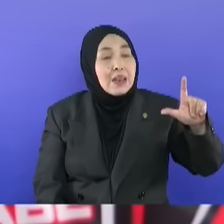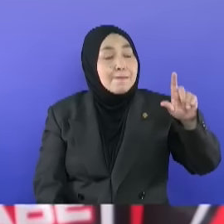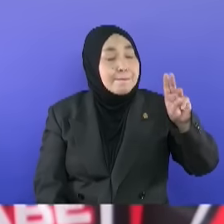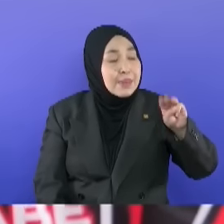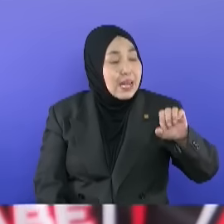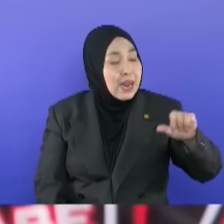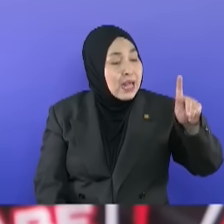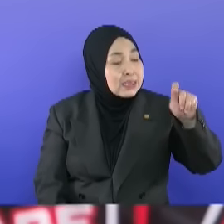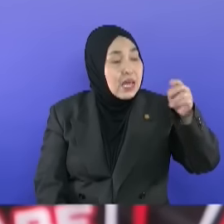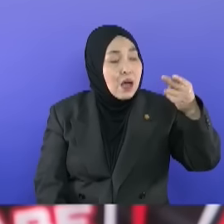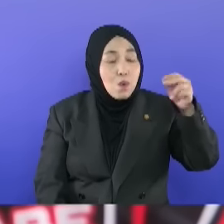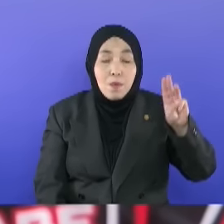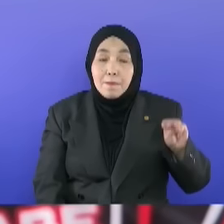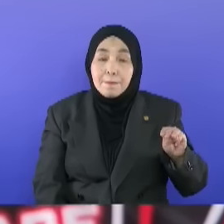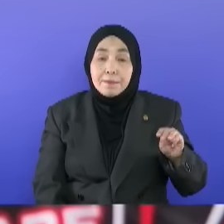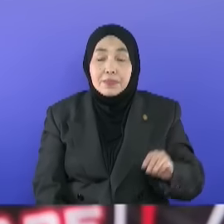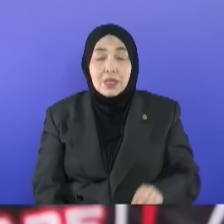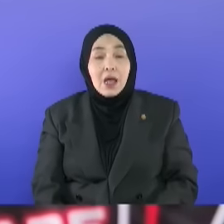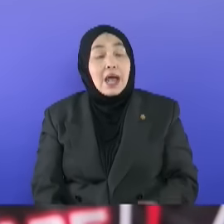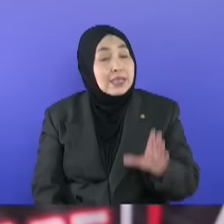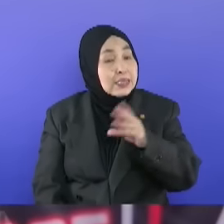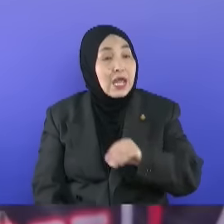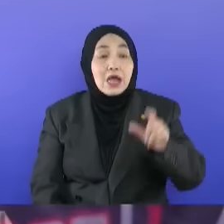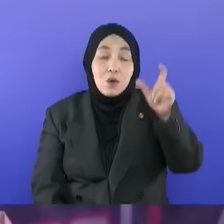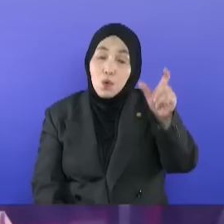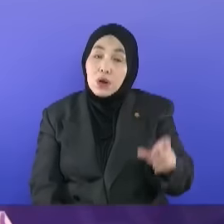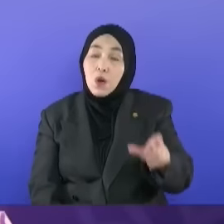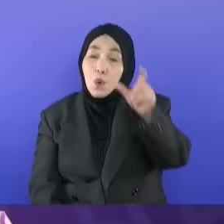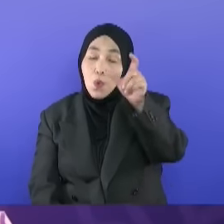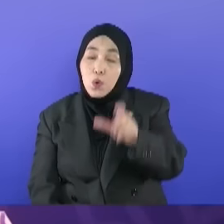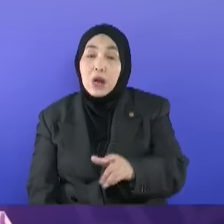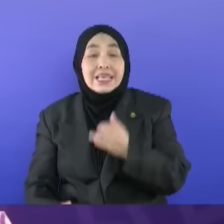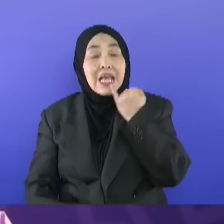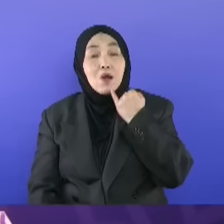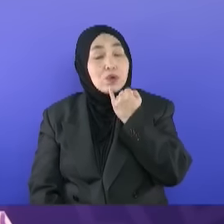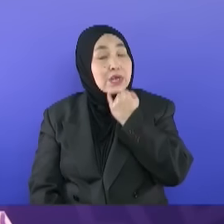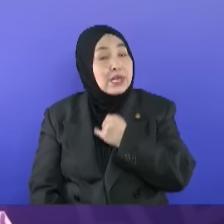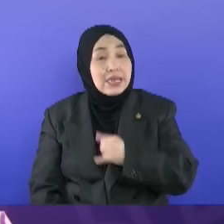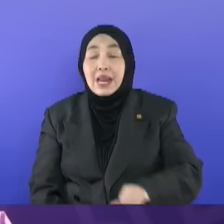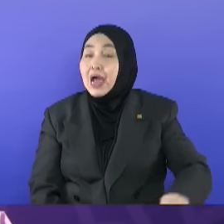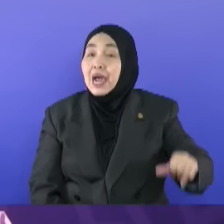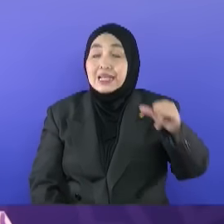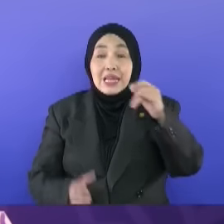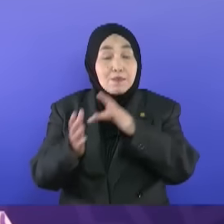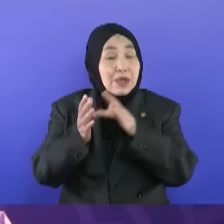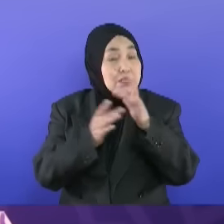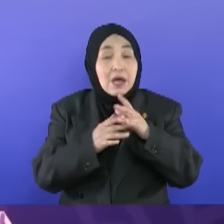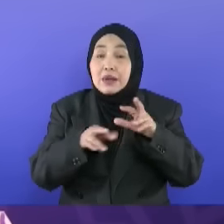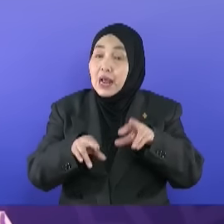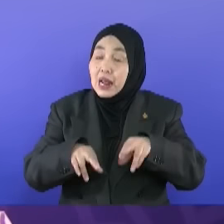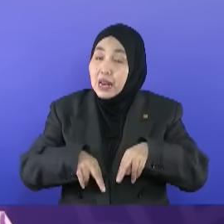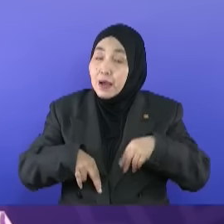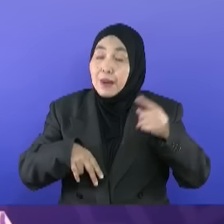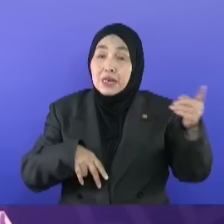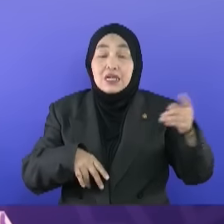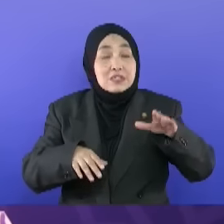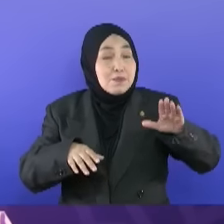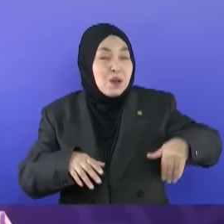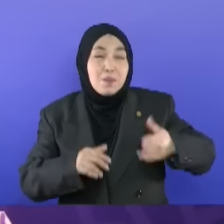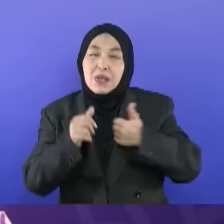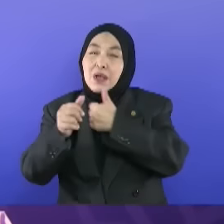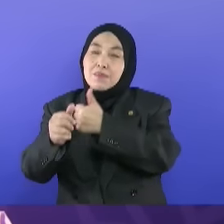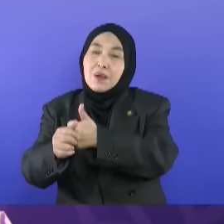millatahum. Dan orang-orang Yahudi dan Nasrani tidak akan sekali-sekali rela kepadamu wahai Muhammad sebelum engkau